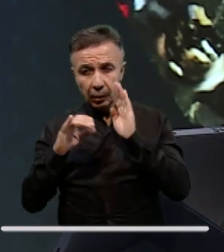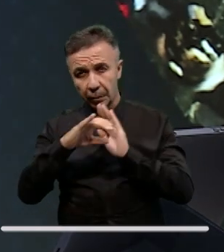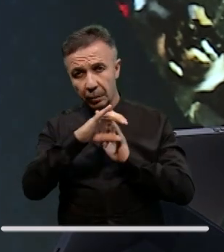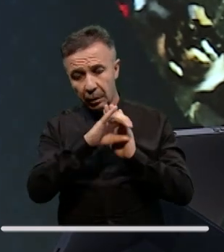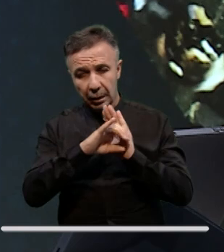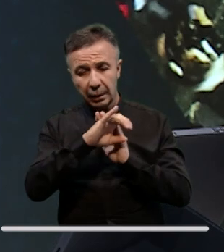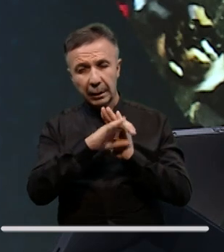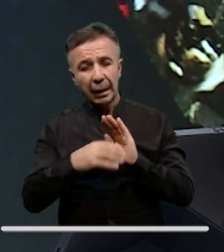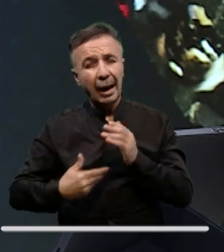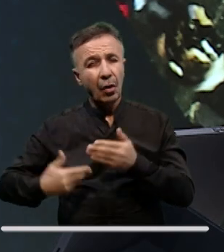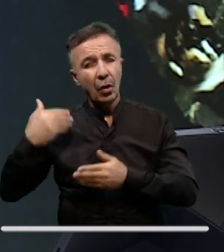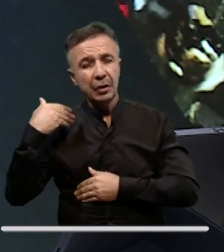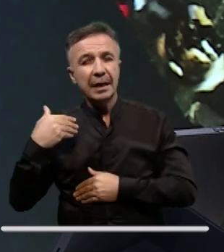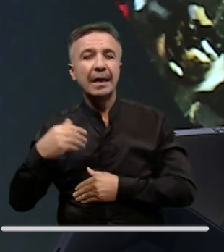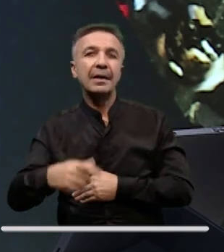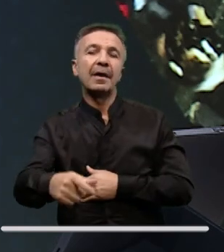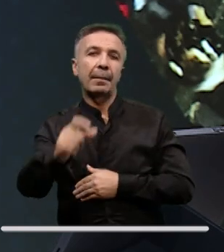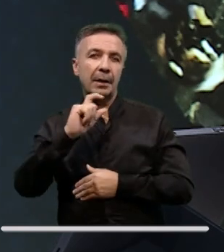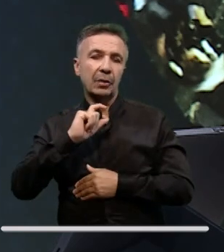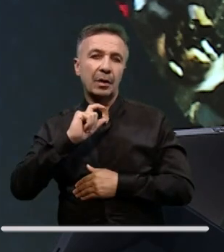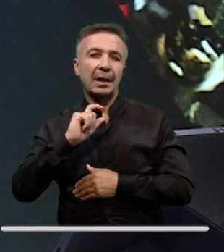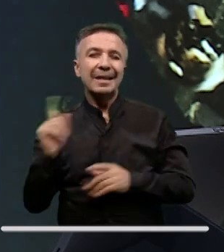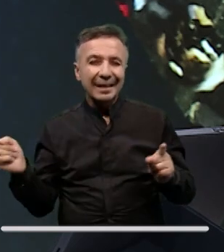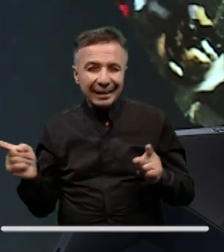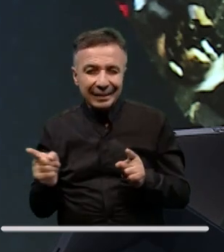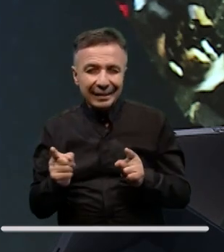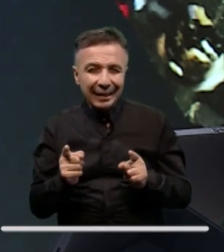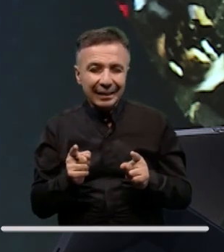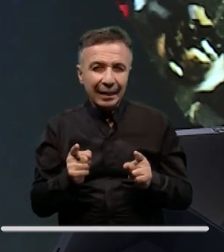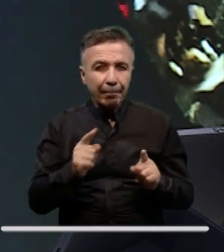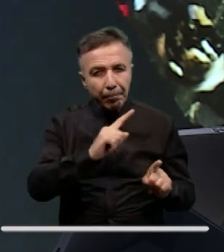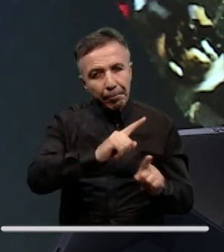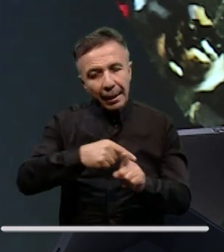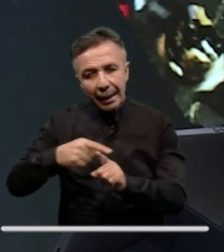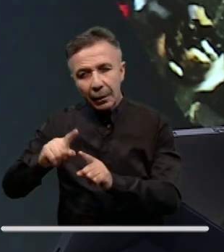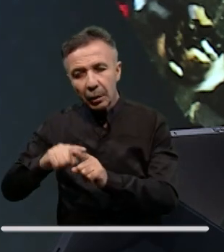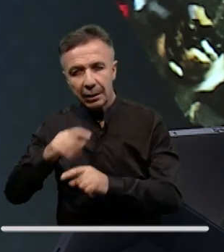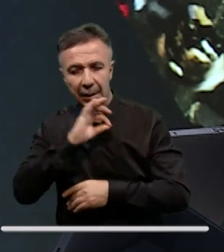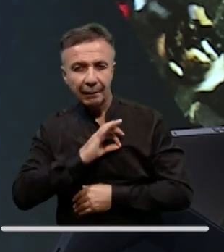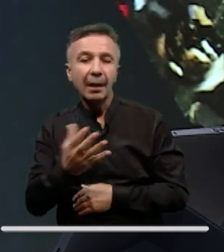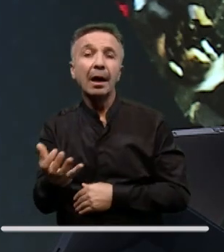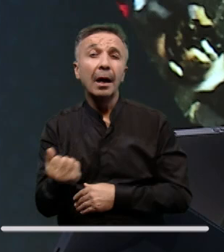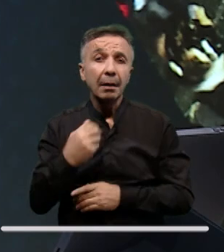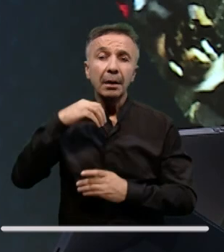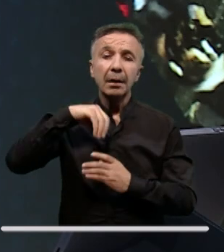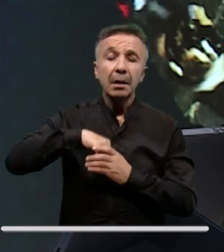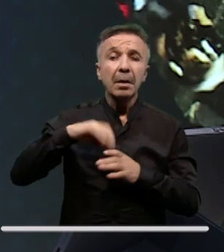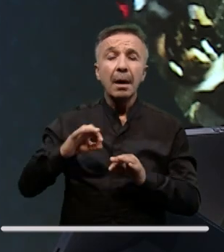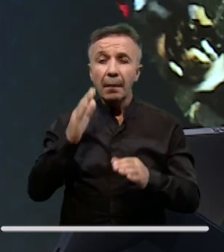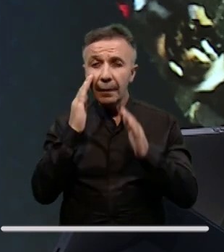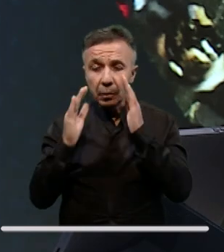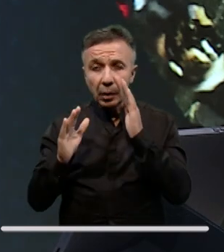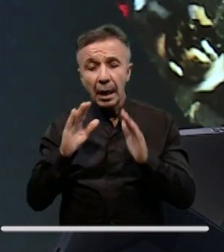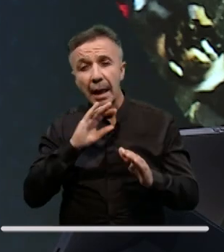önce cevaplandırılması şöyle kısa kesitler halinde paylaşıyoruz onlardan da istifade etmek için hem Facebook'tan hem de